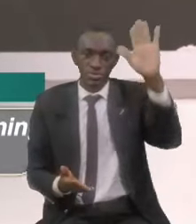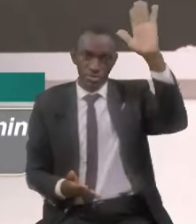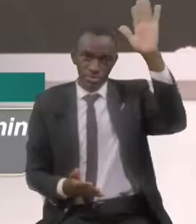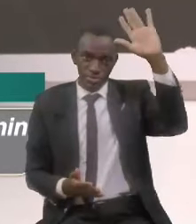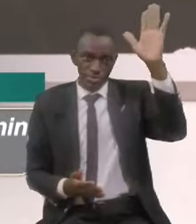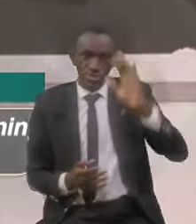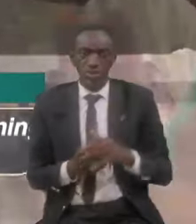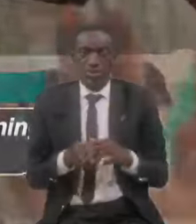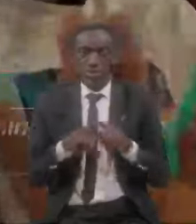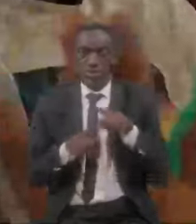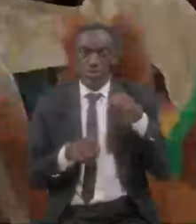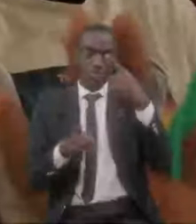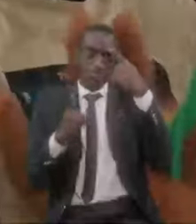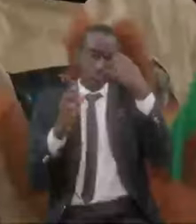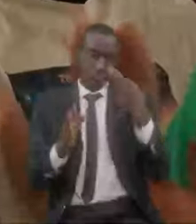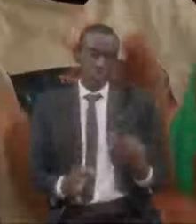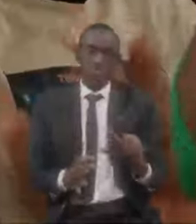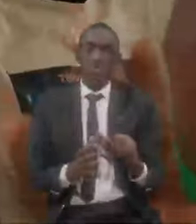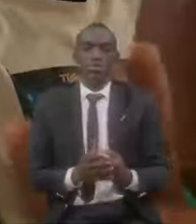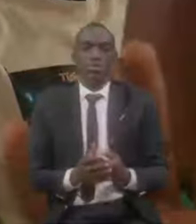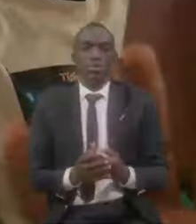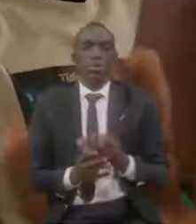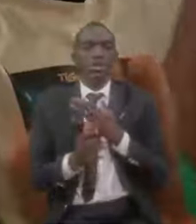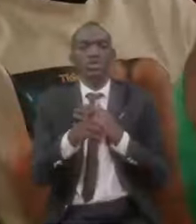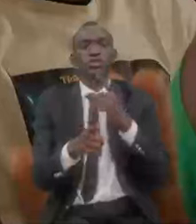Comme tu prends la décision et tu te dis,